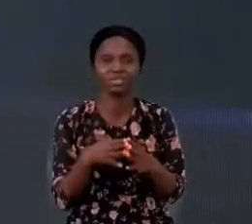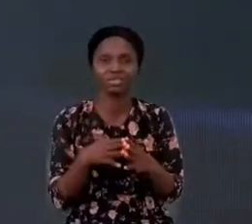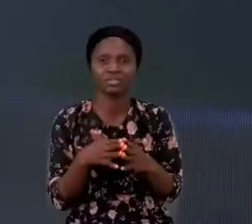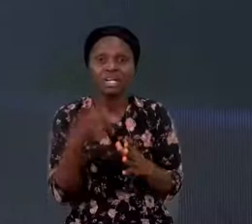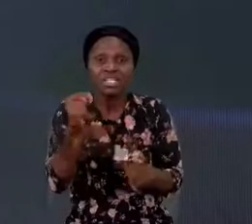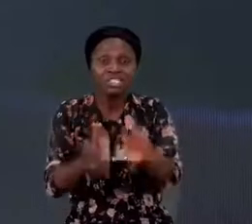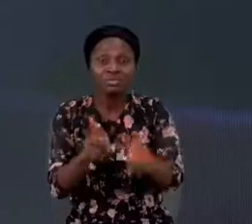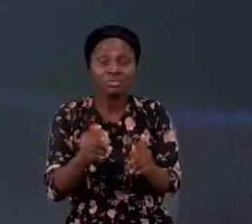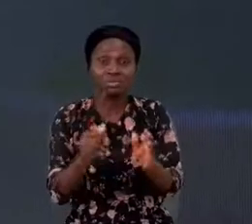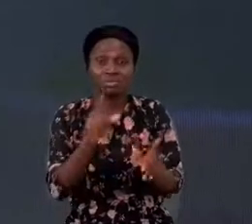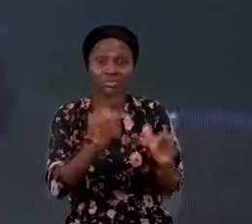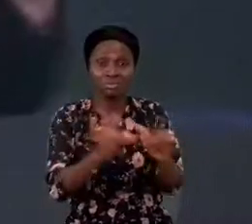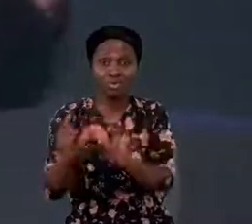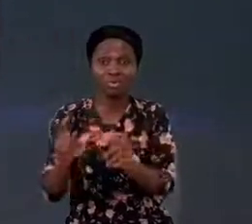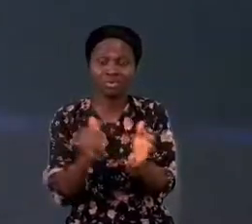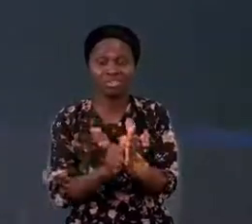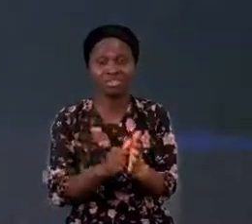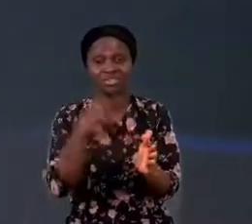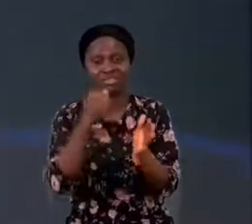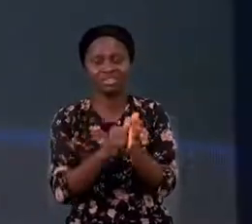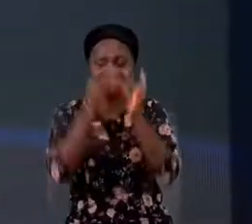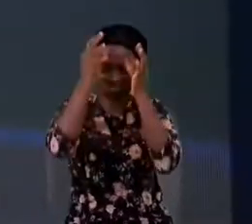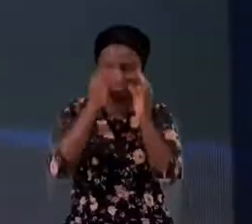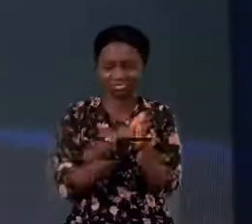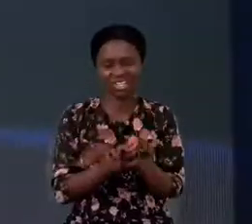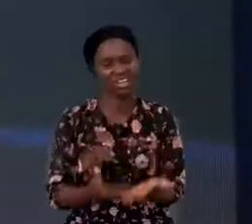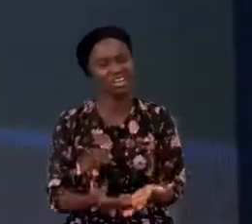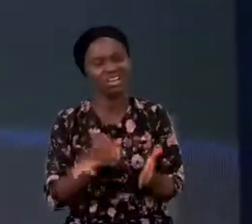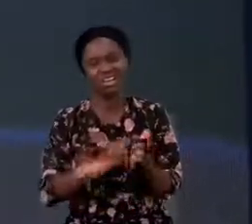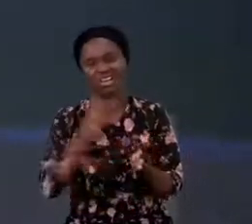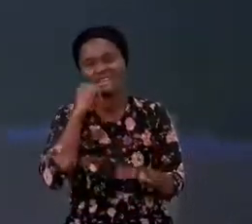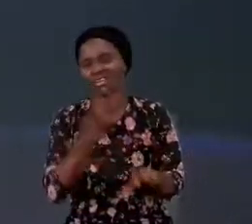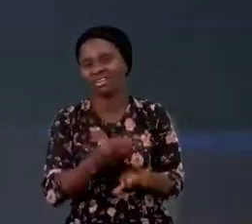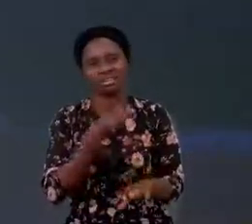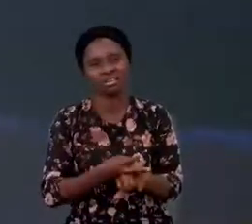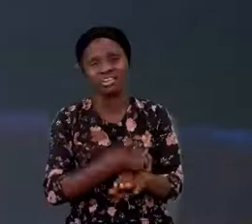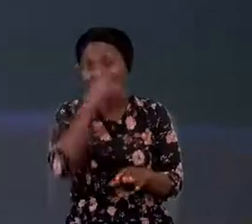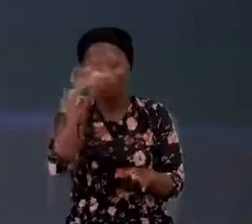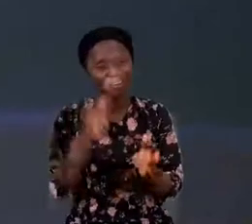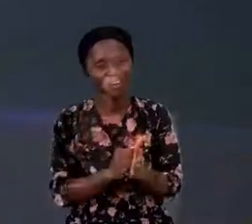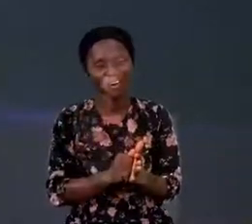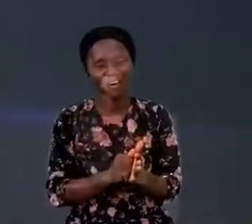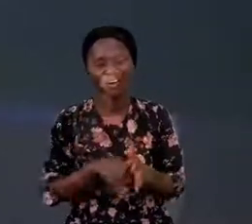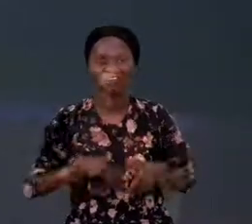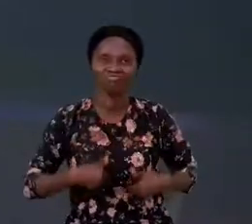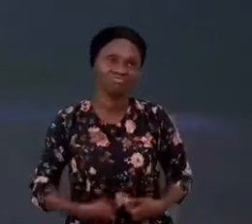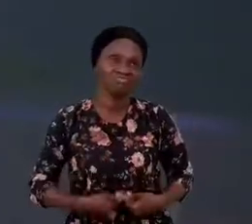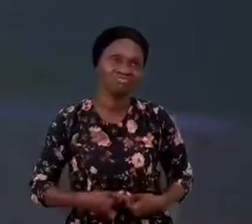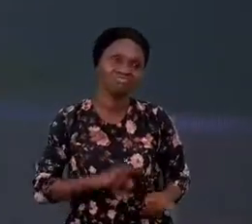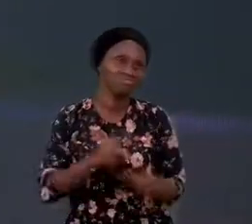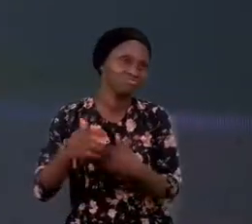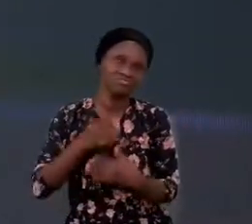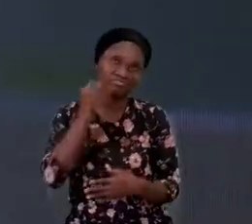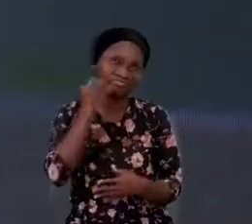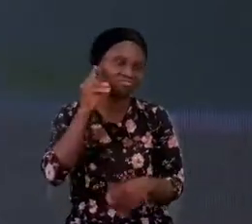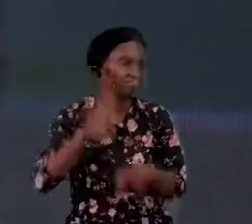difficile, je retourne à la maison. Ah, je ne peux plus rien faire. Les moments difficiles viennent, mais seuls ceux qui ont des